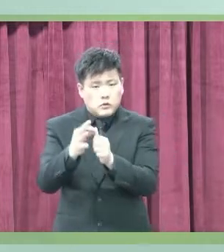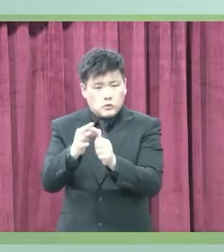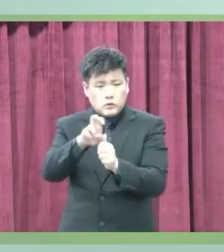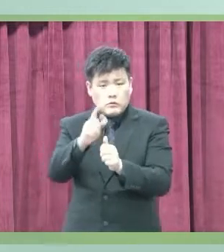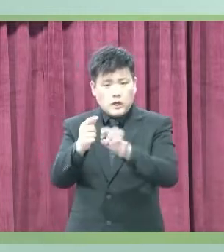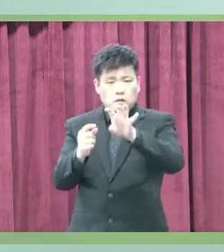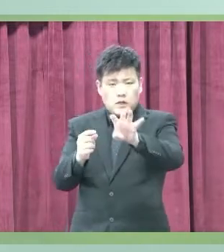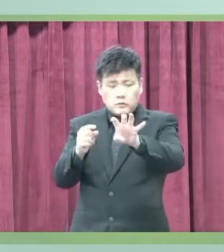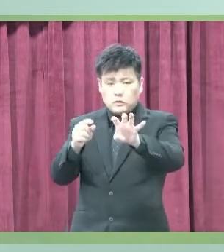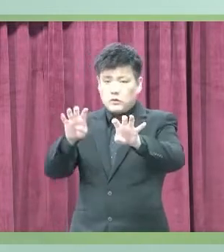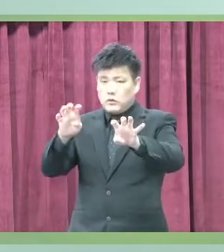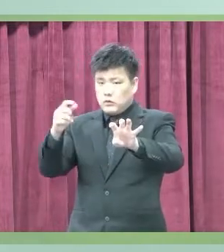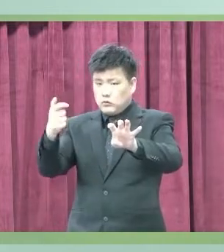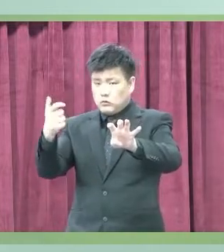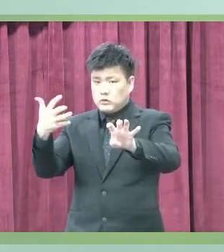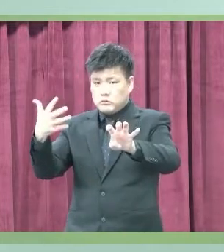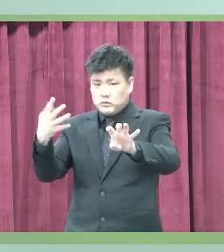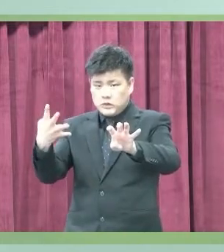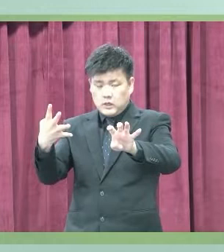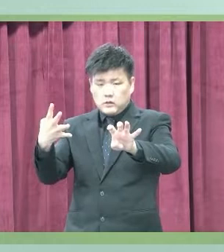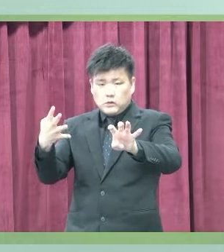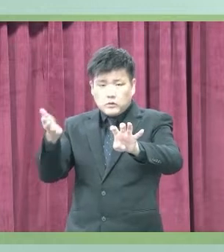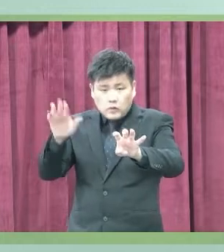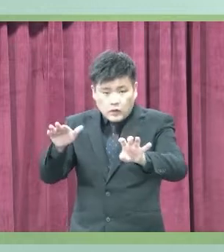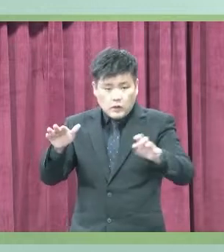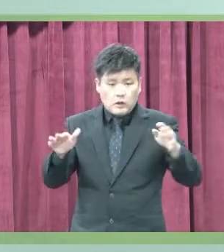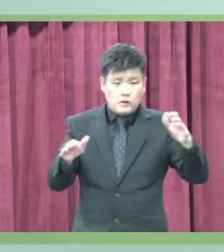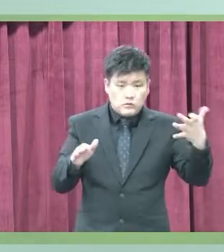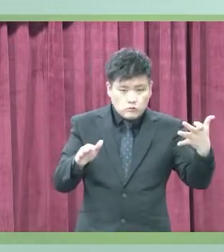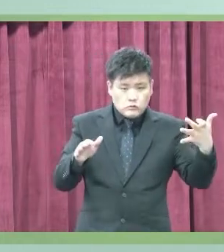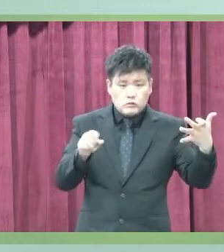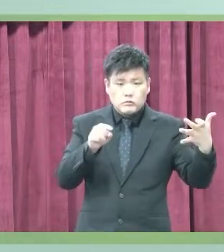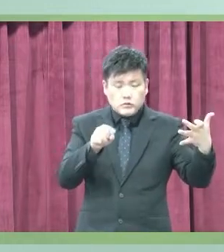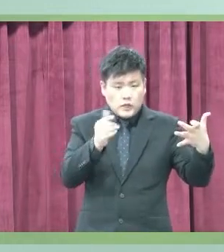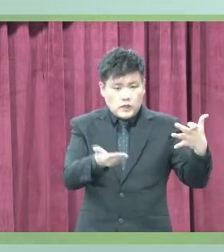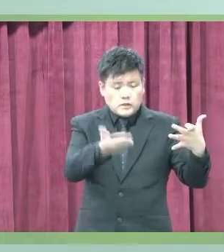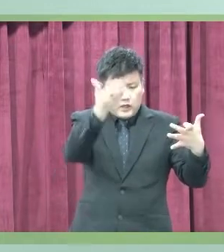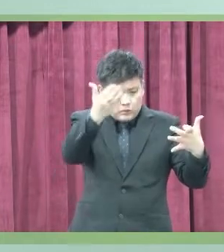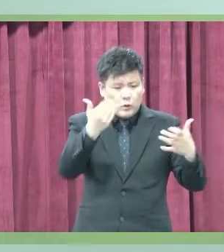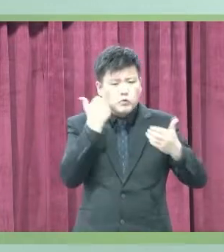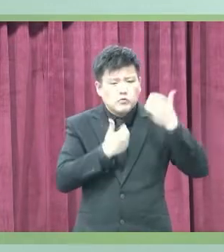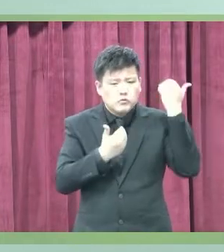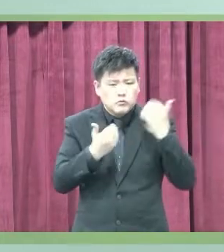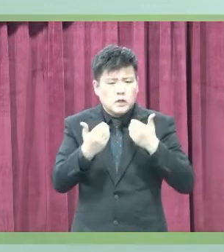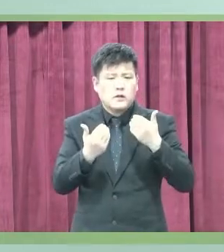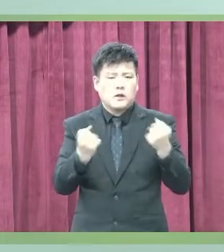만 64세 세대원에서 만 19세에서 만 64세 세대원으로